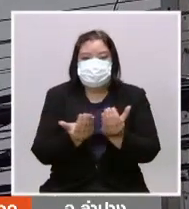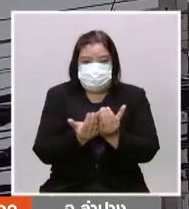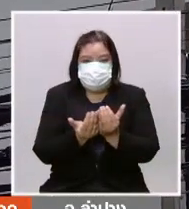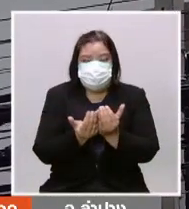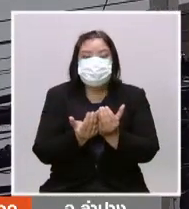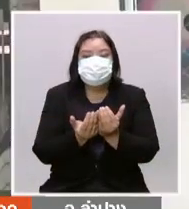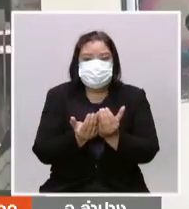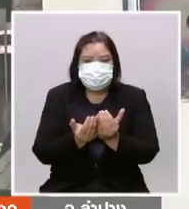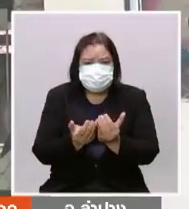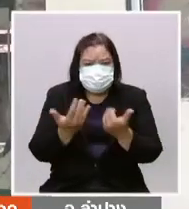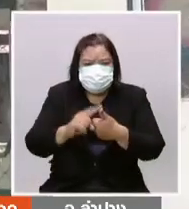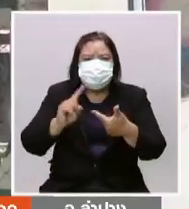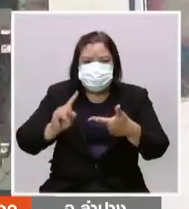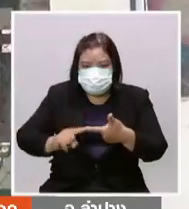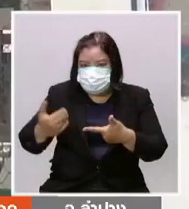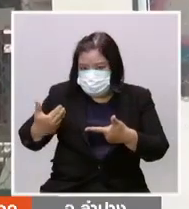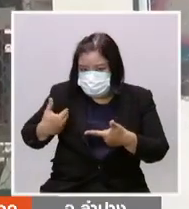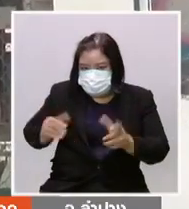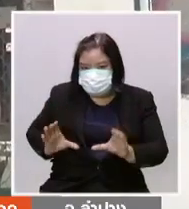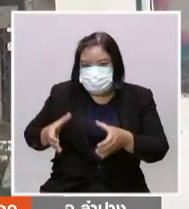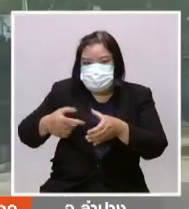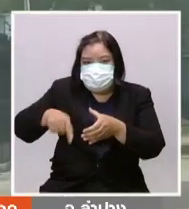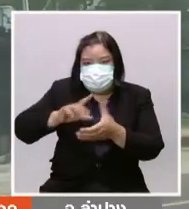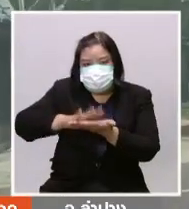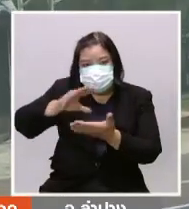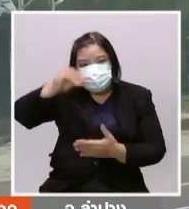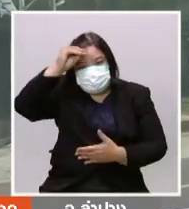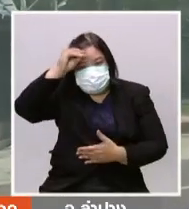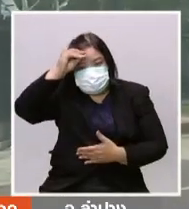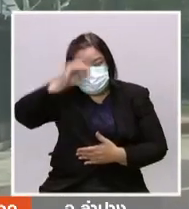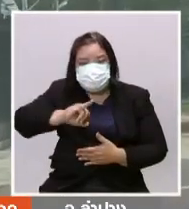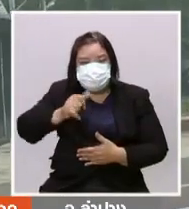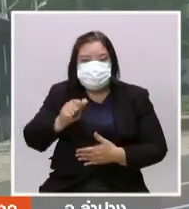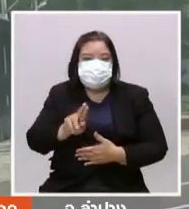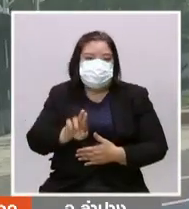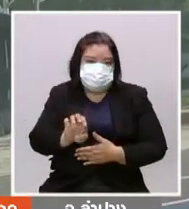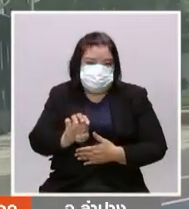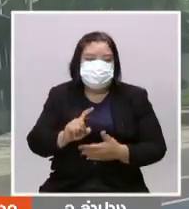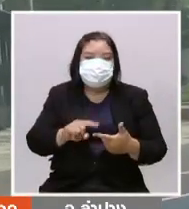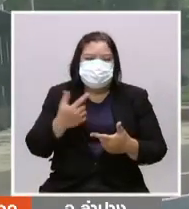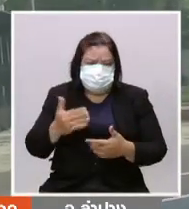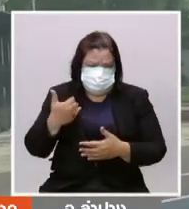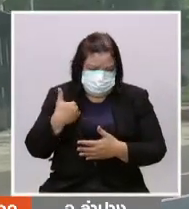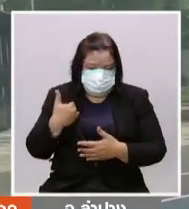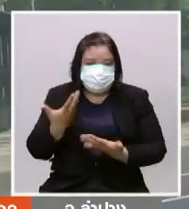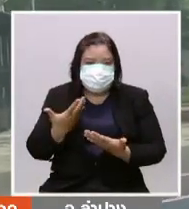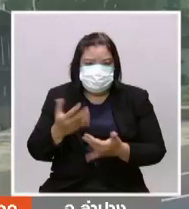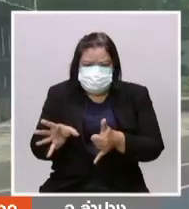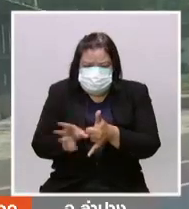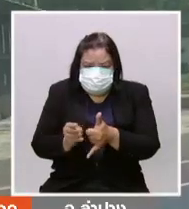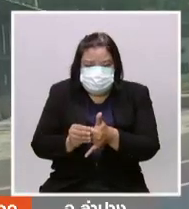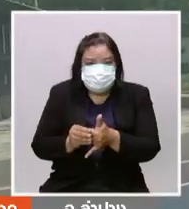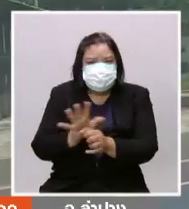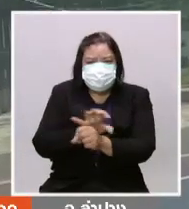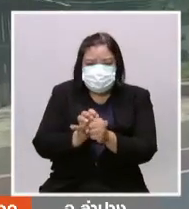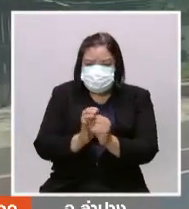ากนี้ยังเกิดการระบาดแบบกลุ่มก้อนใหญ่ในโรงเรียนศึกษาสงเคราะห์จิตอารีแล้วก็มีผู้ป่วยติดเชื้อในพื้นที่ควบคุมสูง